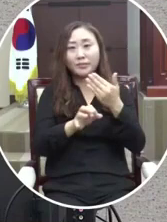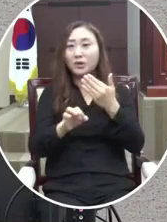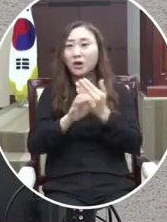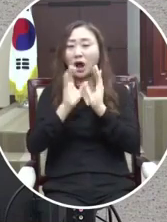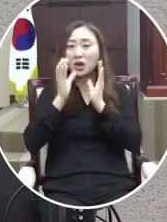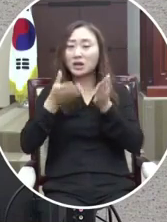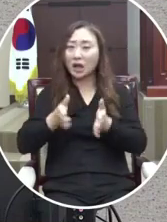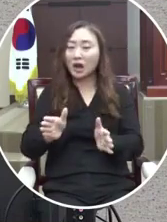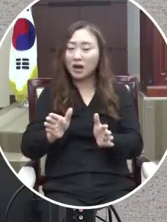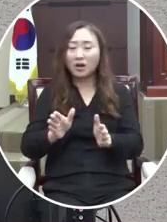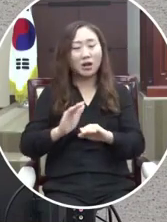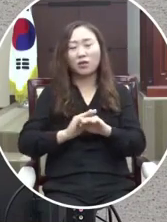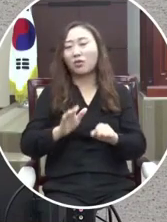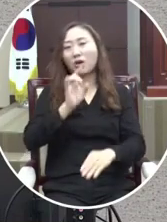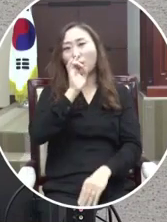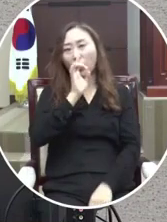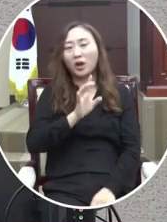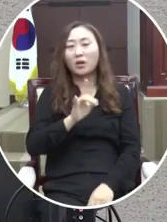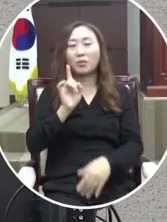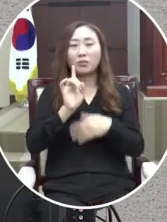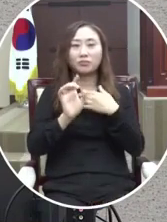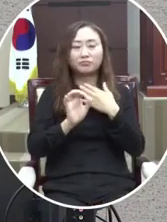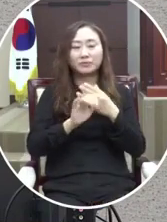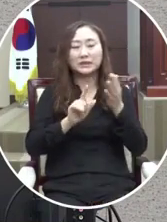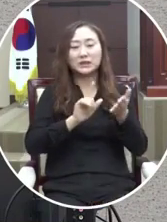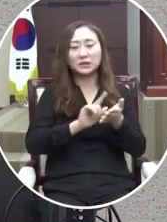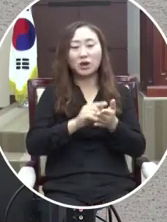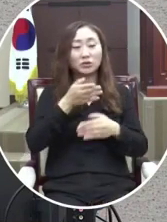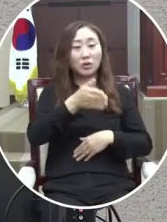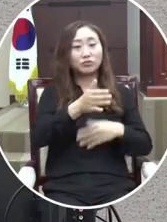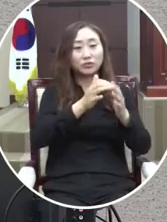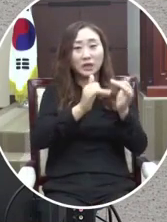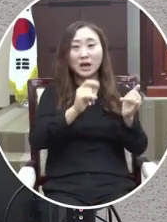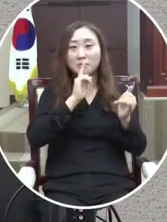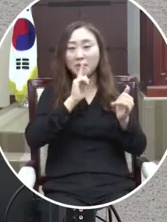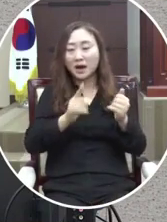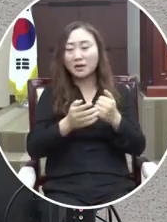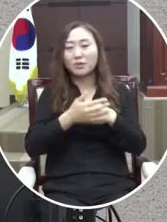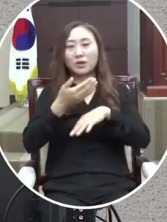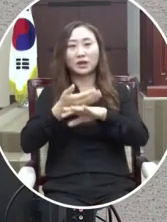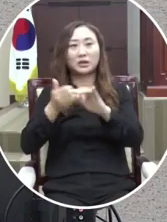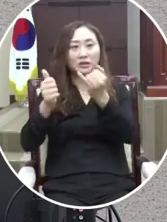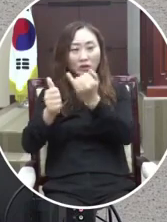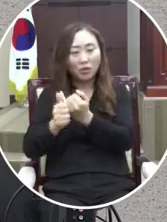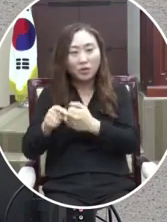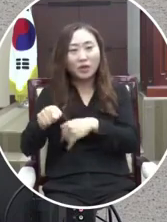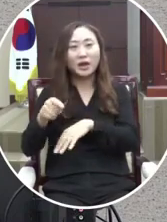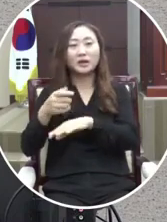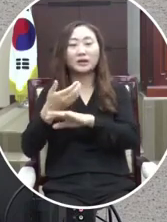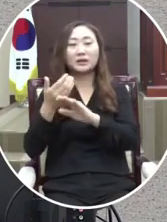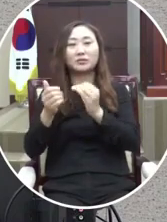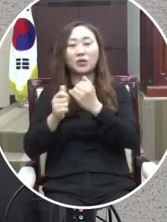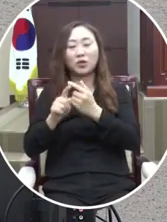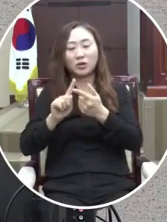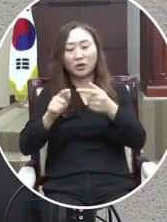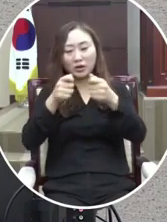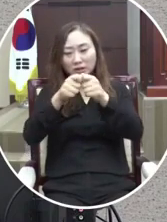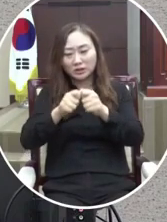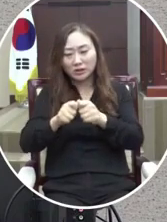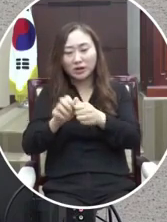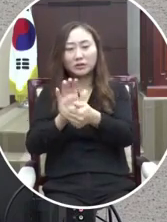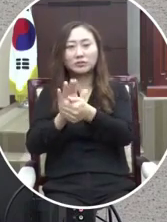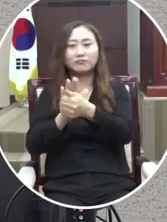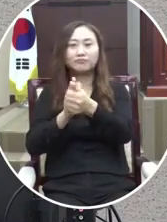없습니다. 전문가들은 지역 공동체 활성화, 다문화 가정과 육아에 대한 섬세한 지원이